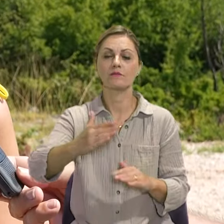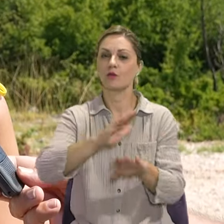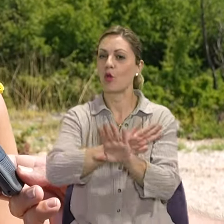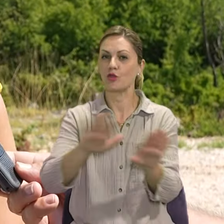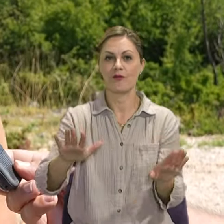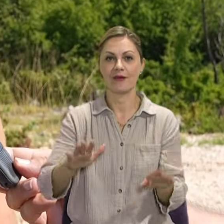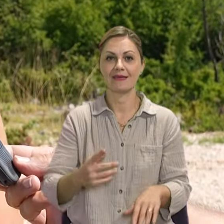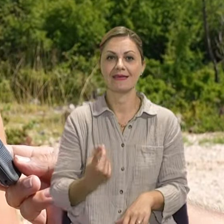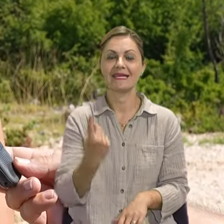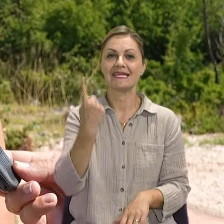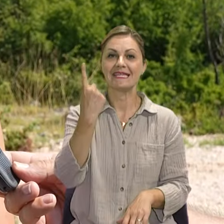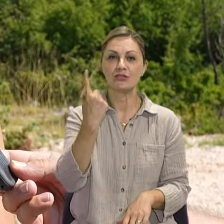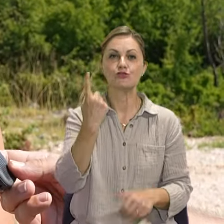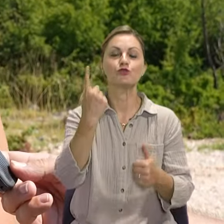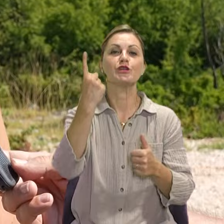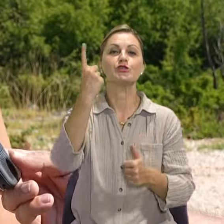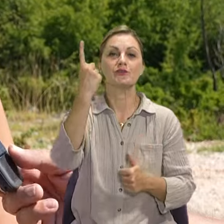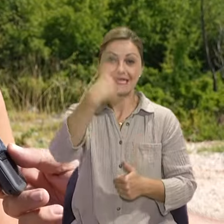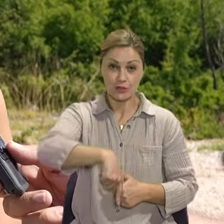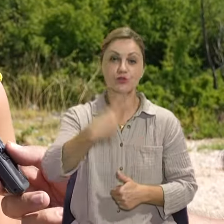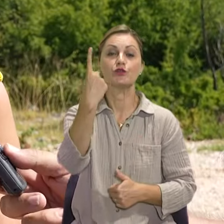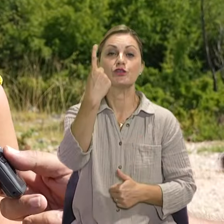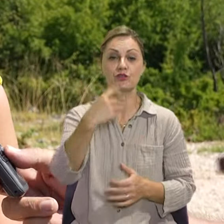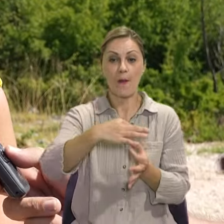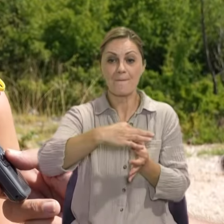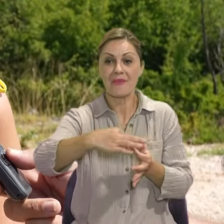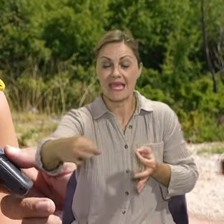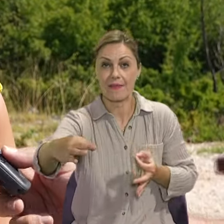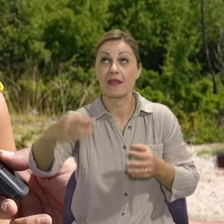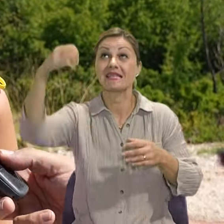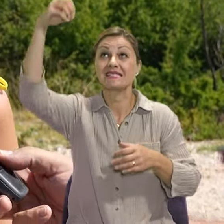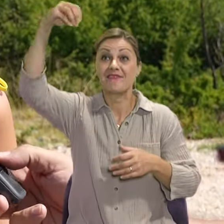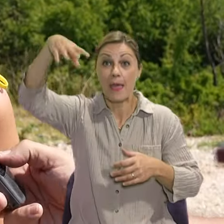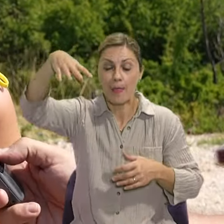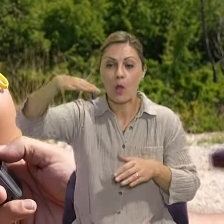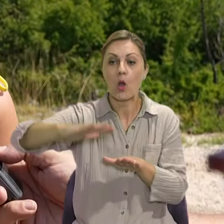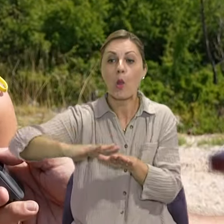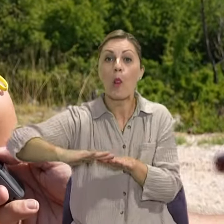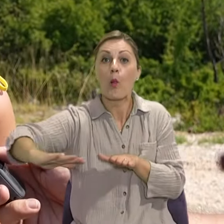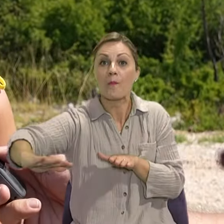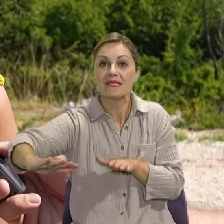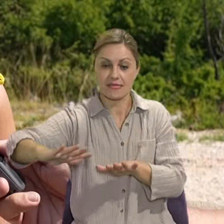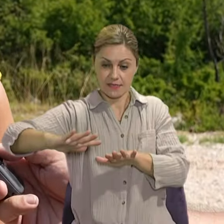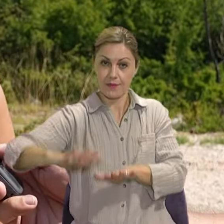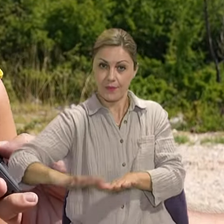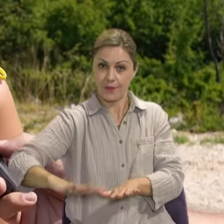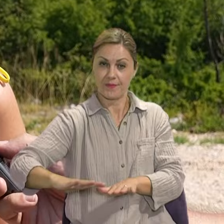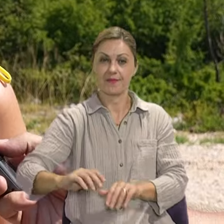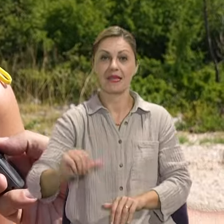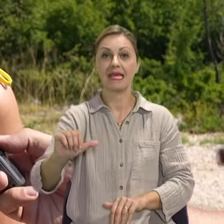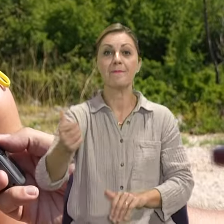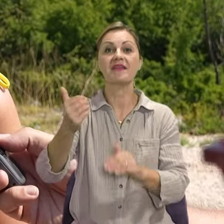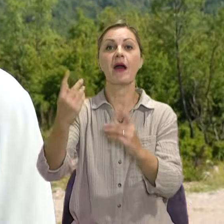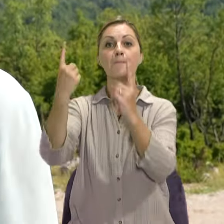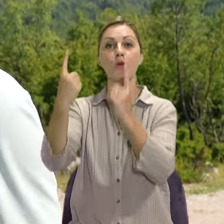dionica završena, uključuje 1100 metara radova na samoj stazi, na osvjetljenju, postavljanju klupica i